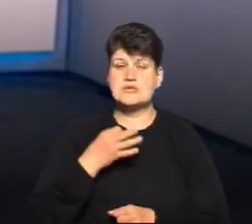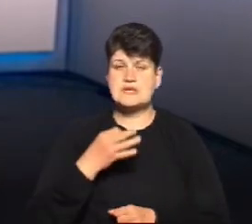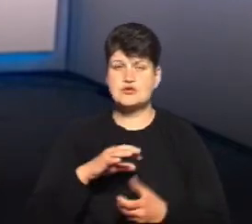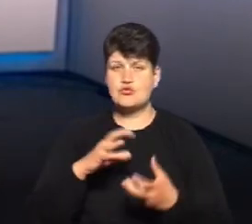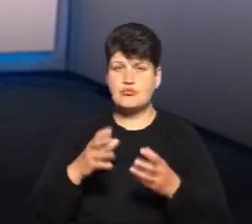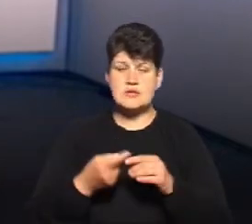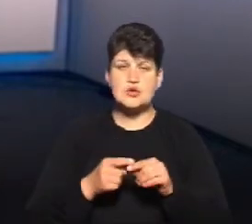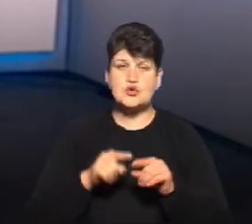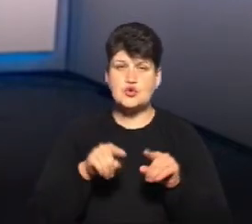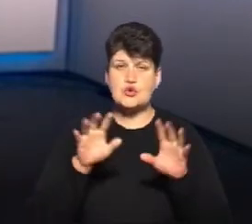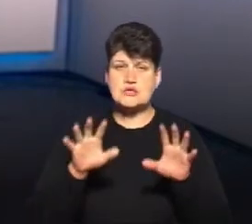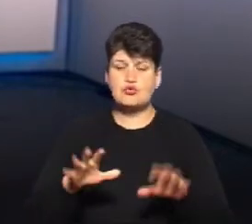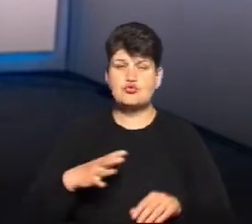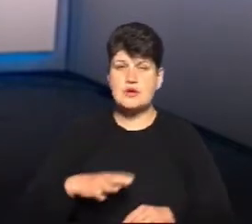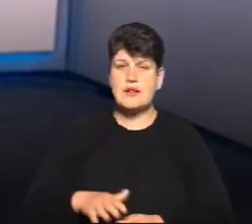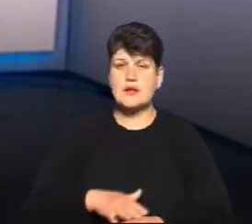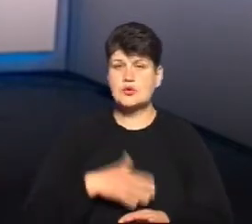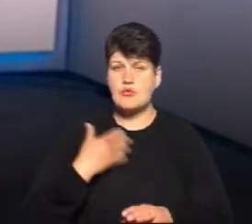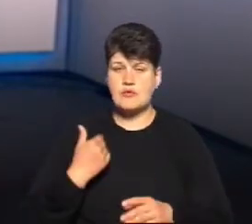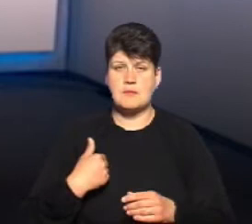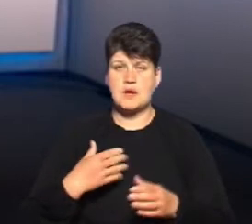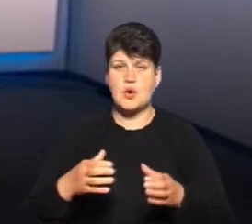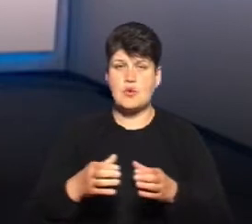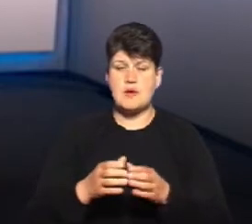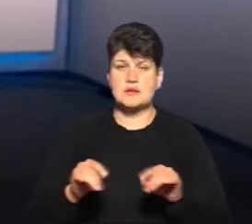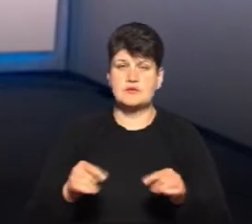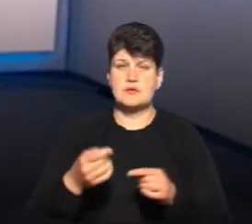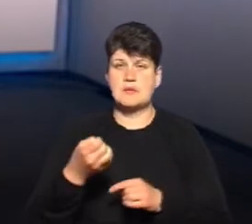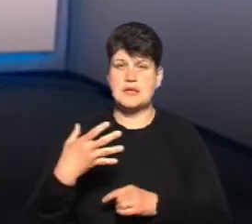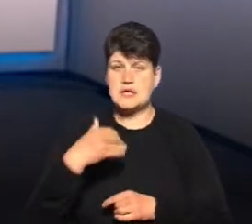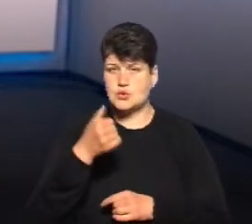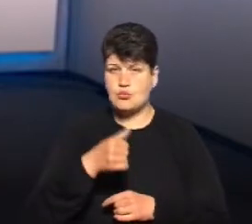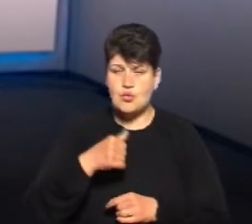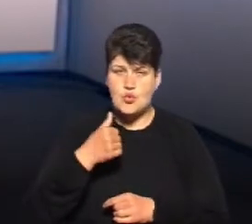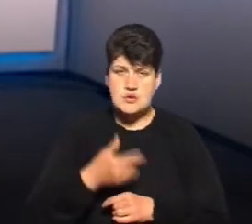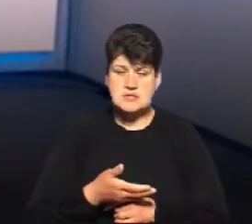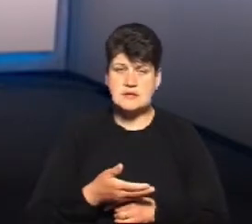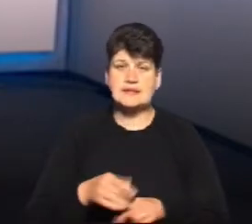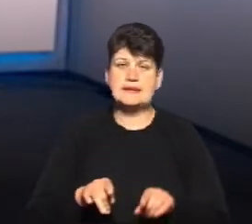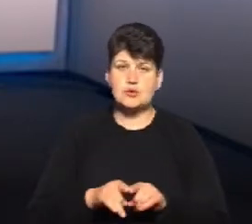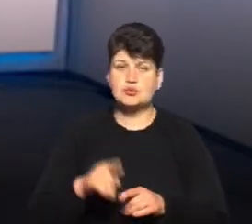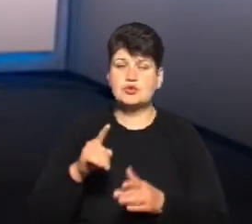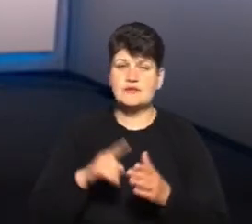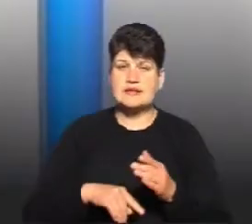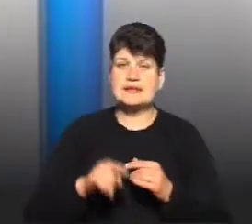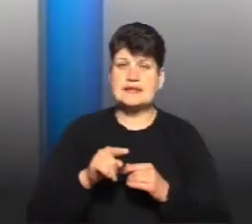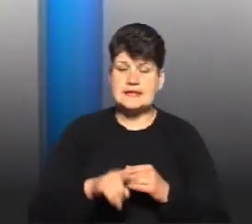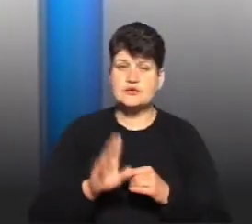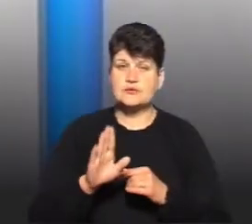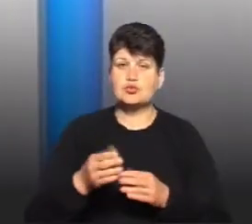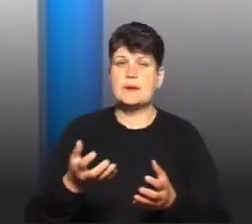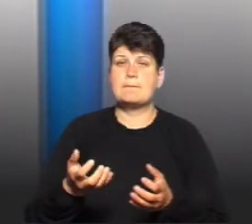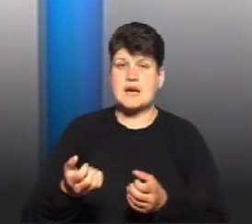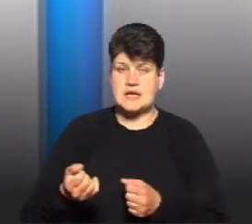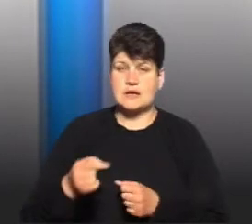довго. І, в принципі, ми, як громада, яка утворена в 2015 році, також сподівалися на те, що все-таки він буде прийнятий, тому що його